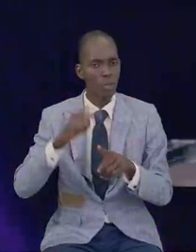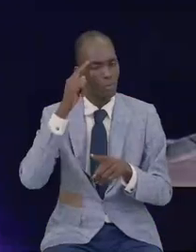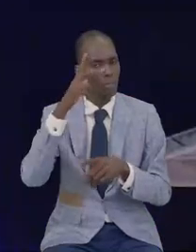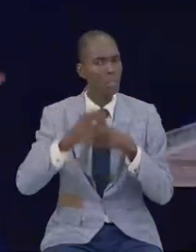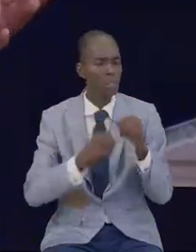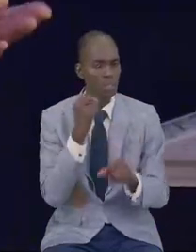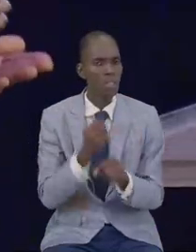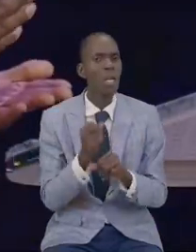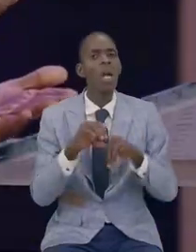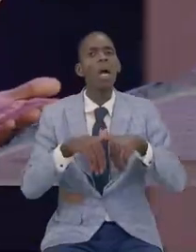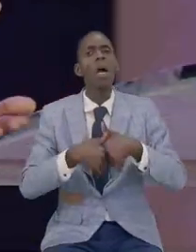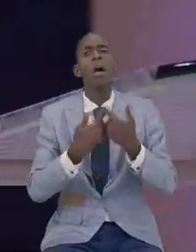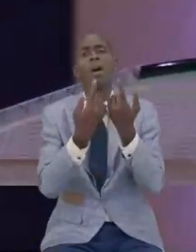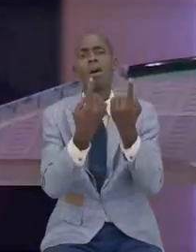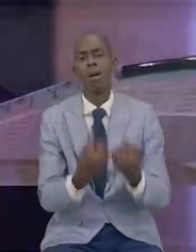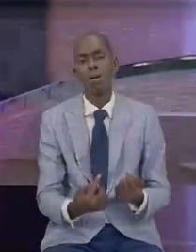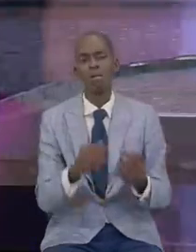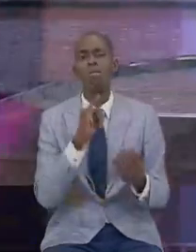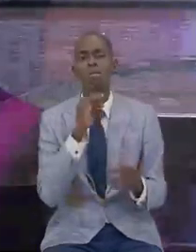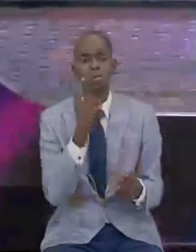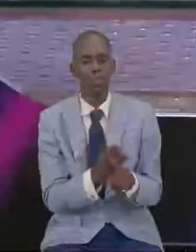pendant 3 ans. Pourquoi ces